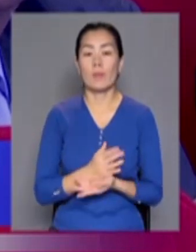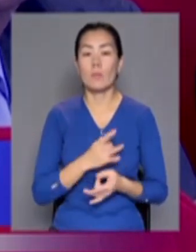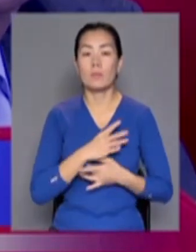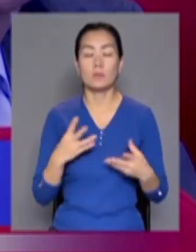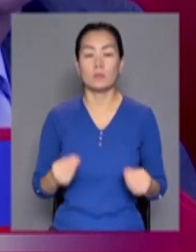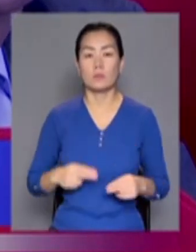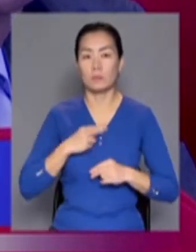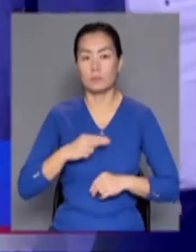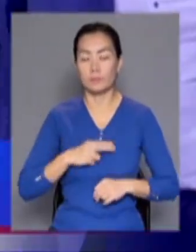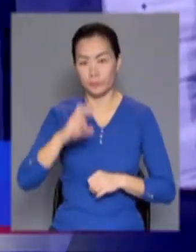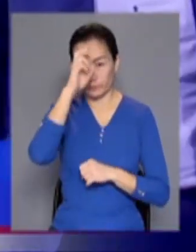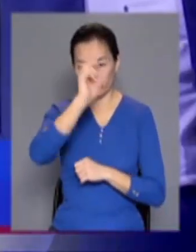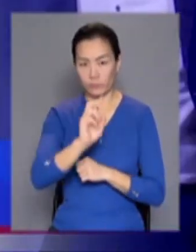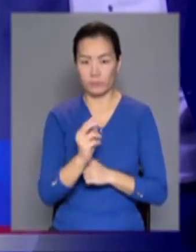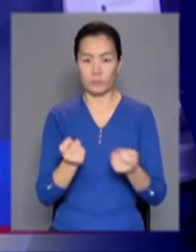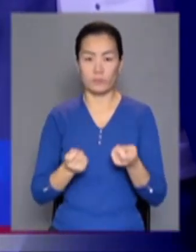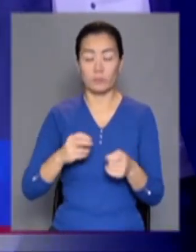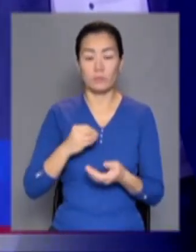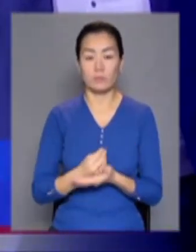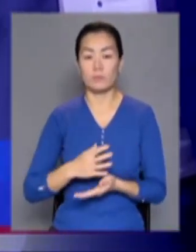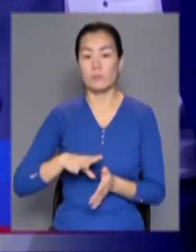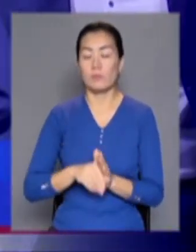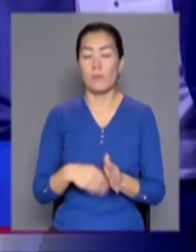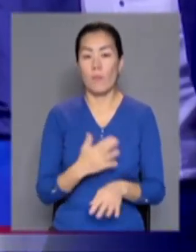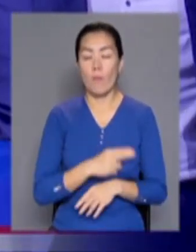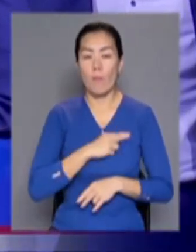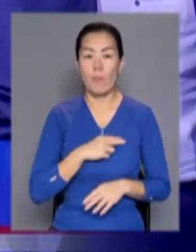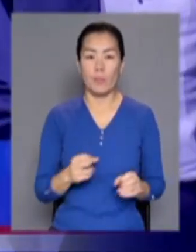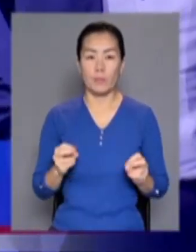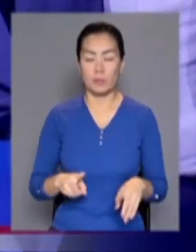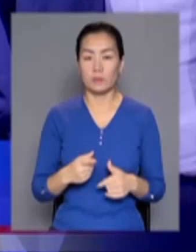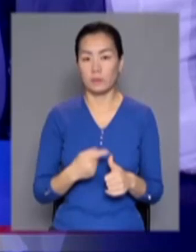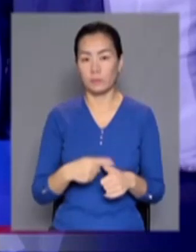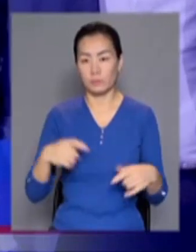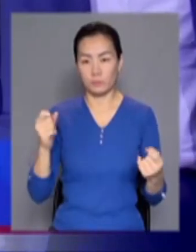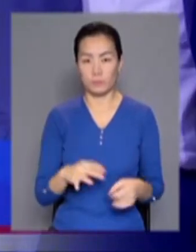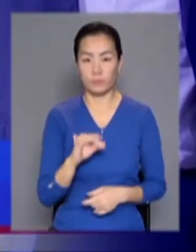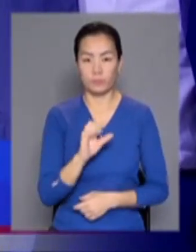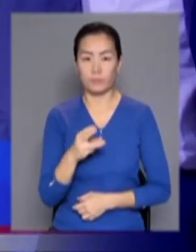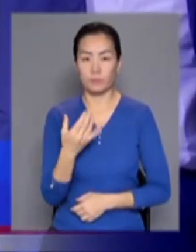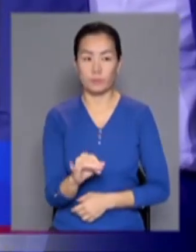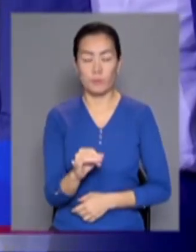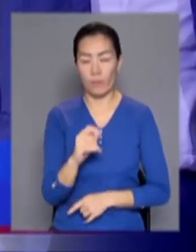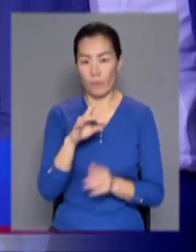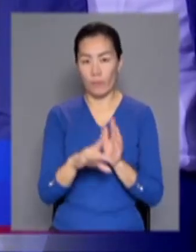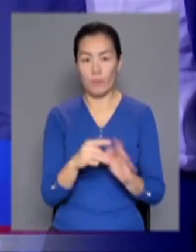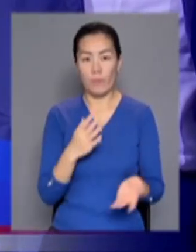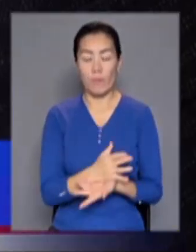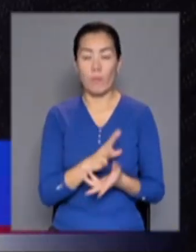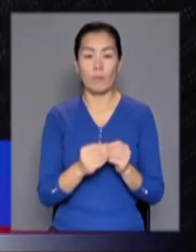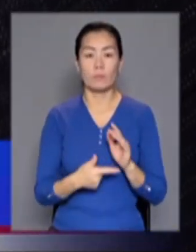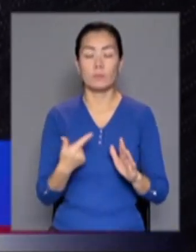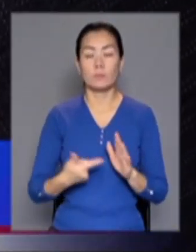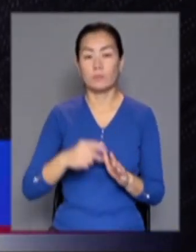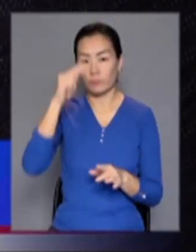ұлық мерекеде еңбегі мемлекеттік деңгейде бағаланғандар қатарында ерен еңбегі үшін атағына лайық деп Исатай Құндызбайұлы танылды. Ол